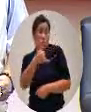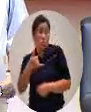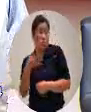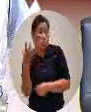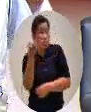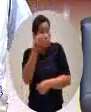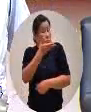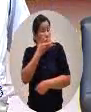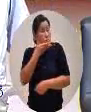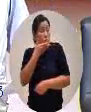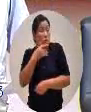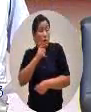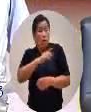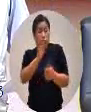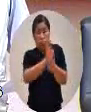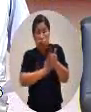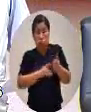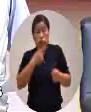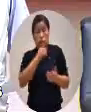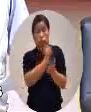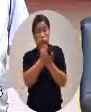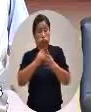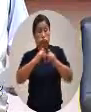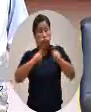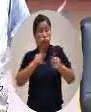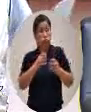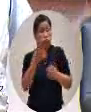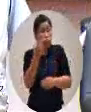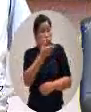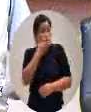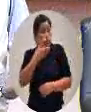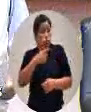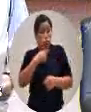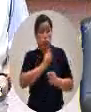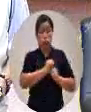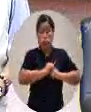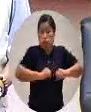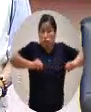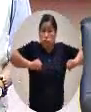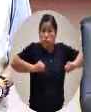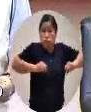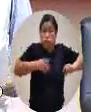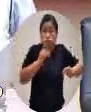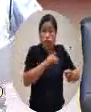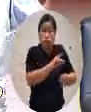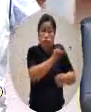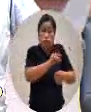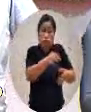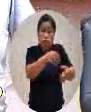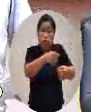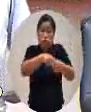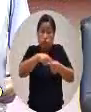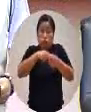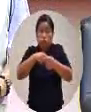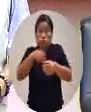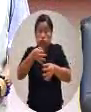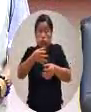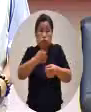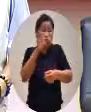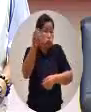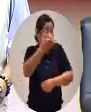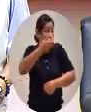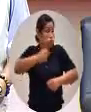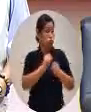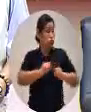他不能影響到我們市民的管理但是他不能擴大他的範圍擴大他的他的權利